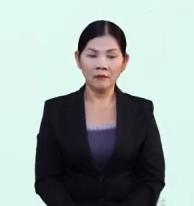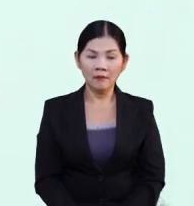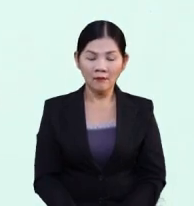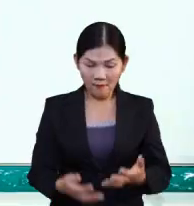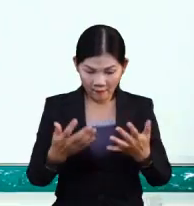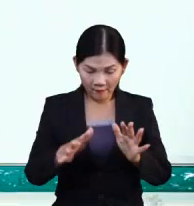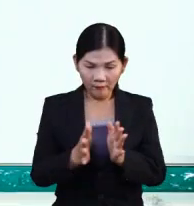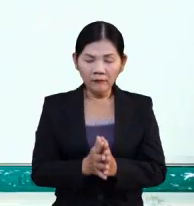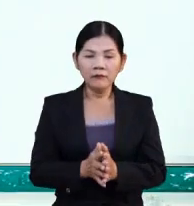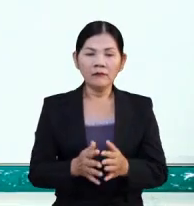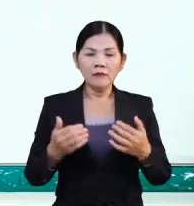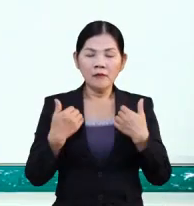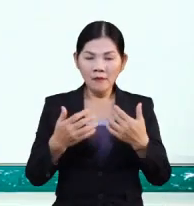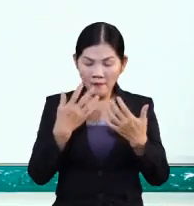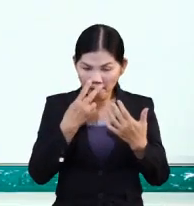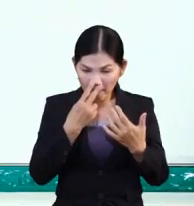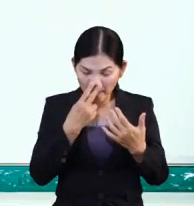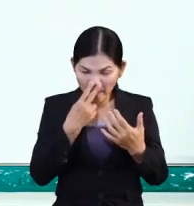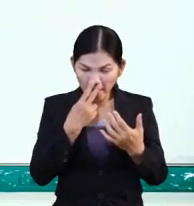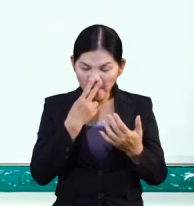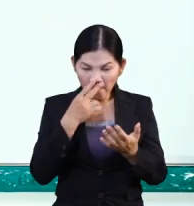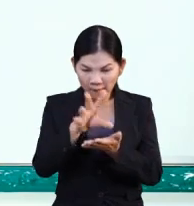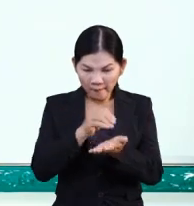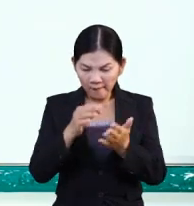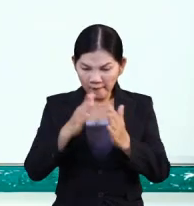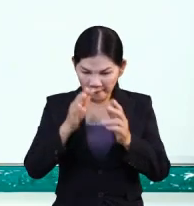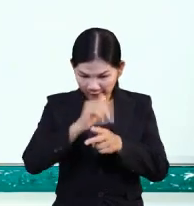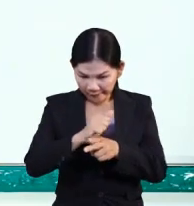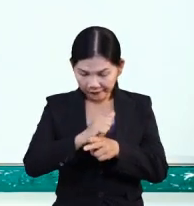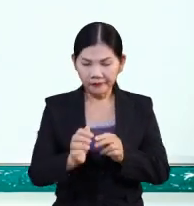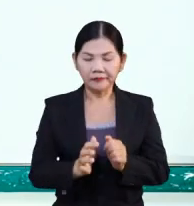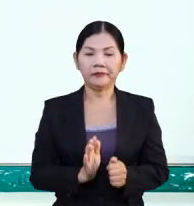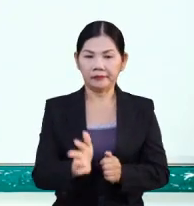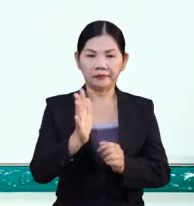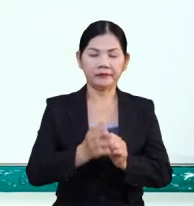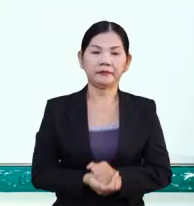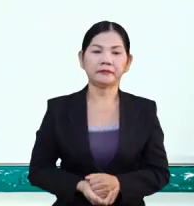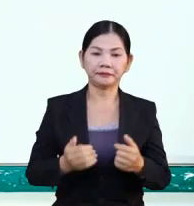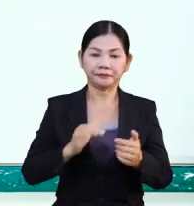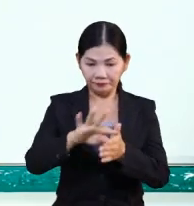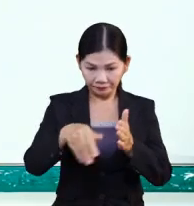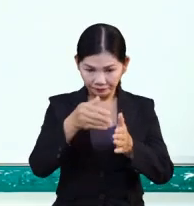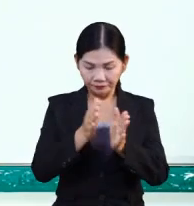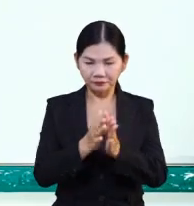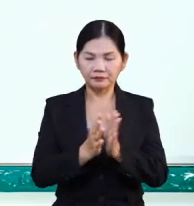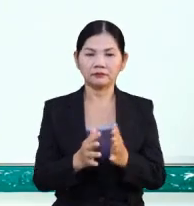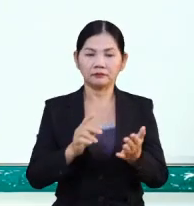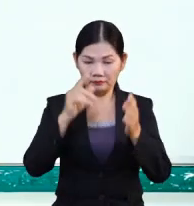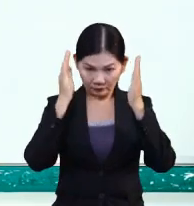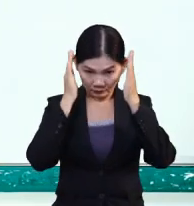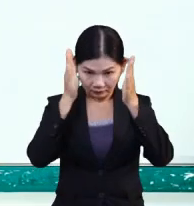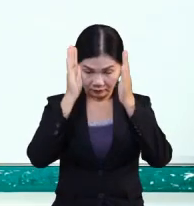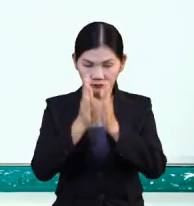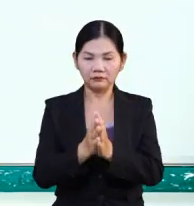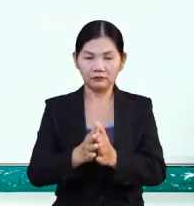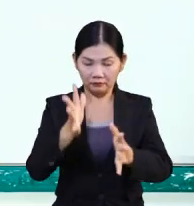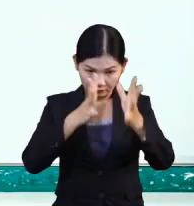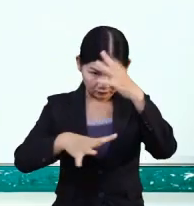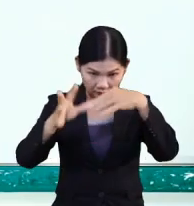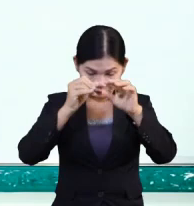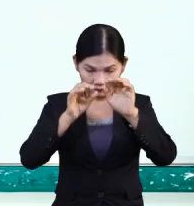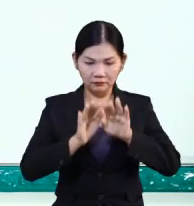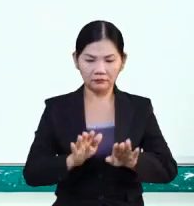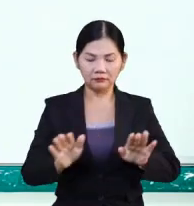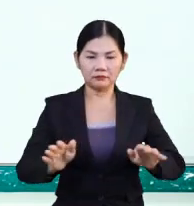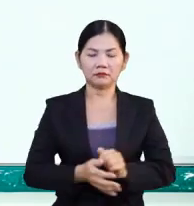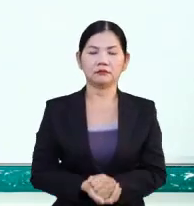Chẳng con cao đi rồi hai nữa con nó còn riêng chùm lõng cái cả cái này cứ lươn thì chả chẳng ốc con tràn chùm bố ca dự kết tục đạc khắp khám riêng sâu đọc bọc